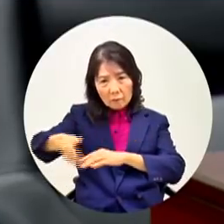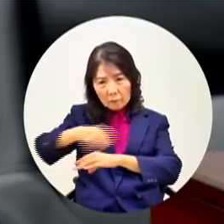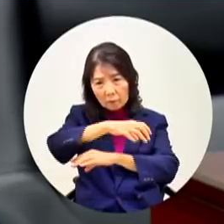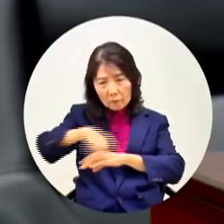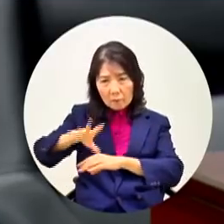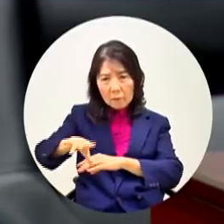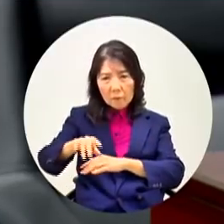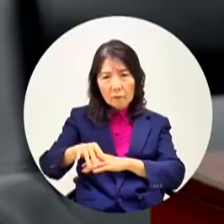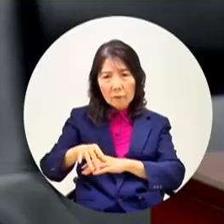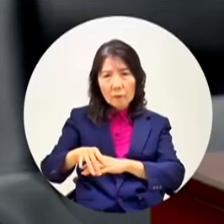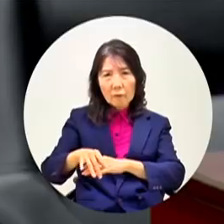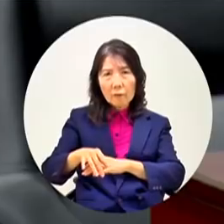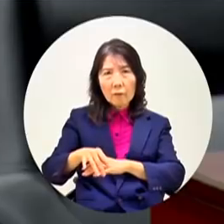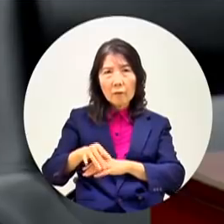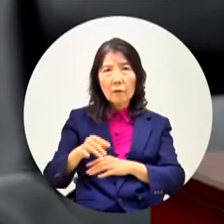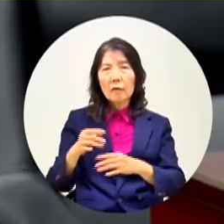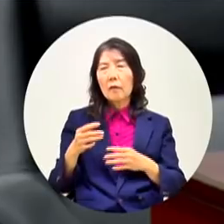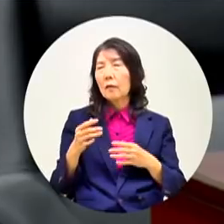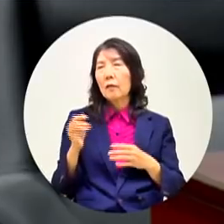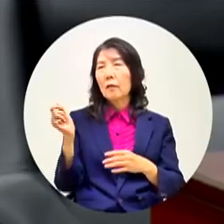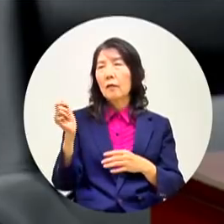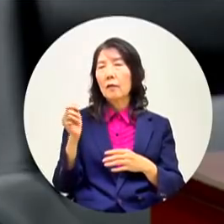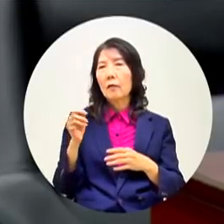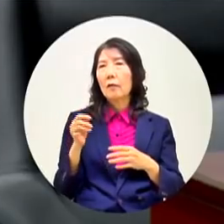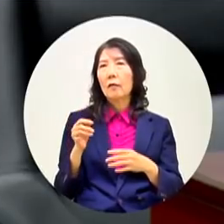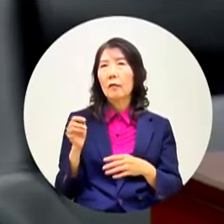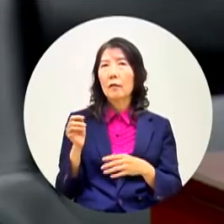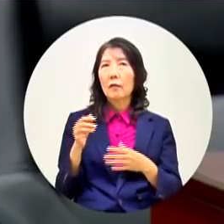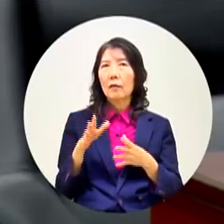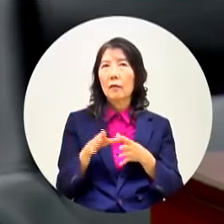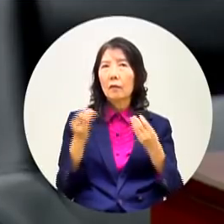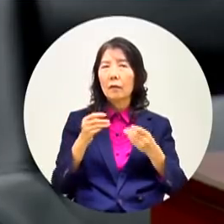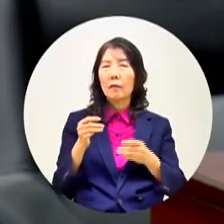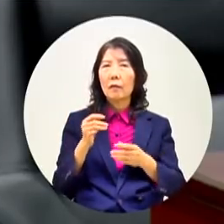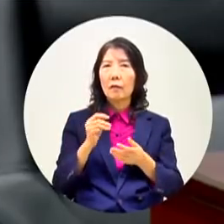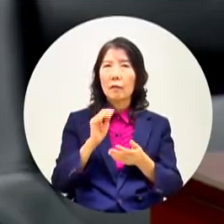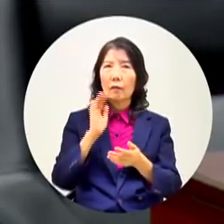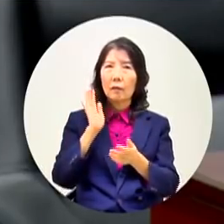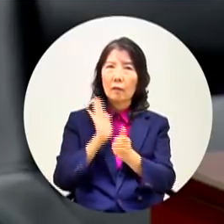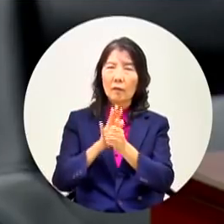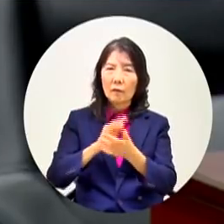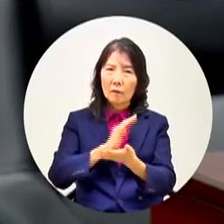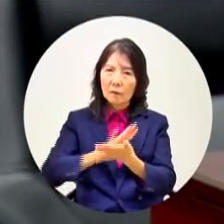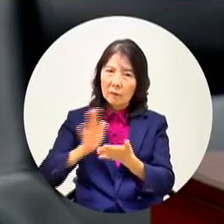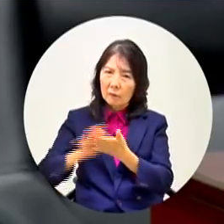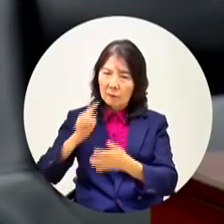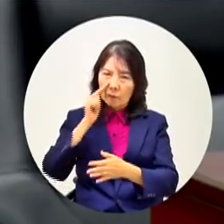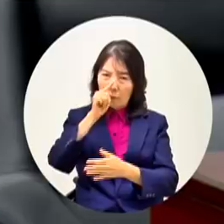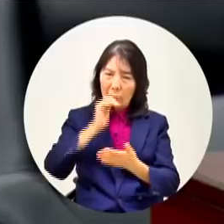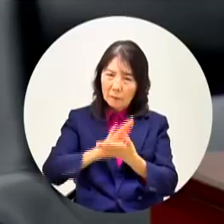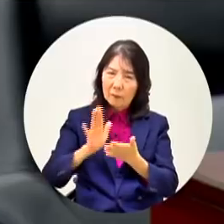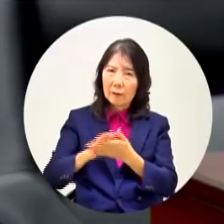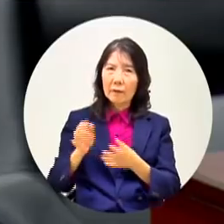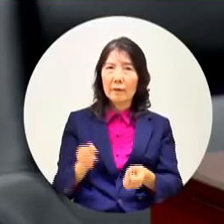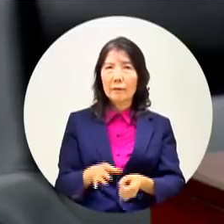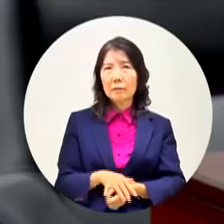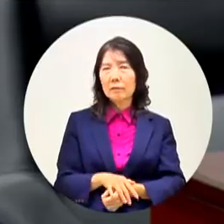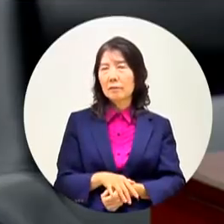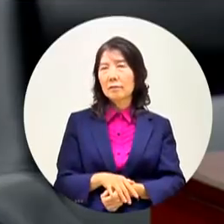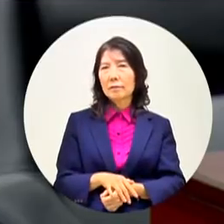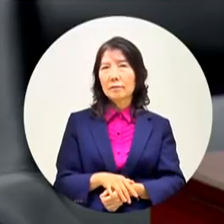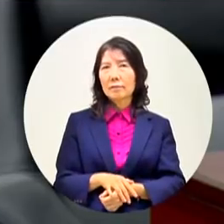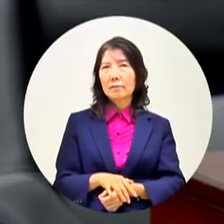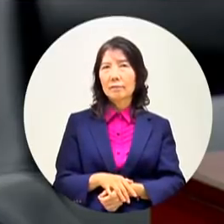甲恁清恁的水沟。哦，伊提供土地给咱做水沟，他没有责任来清我们的水